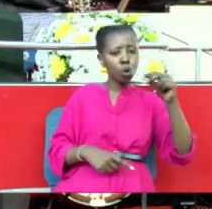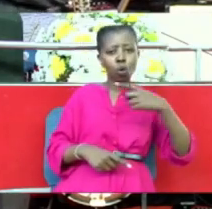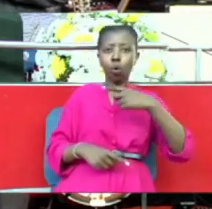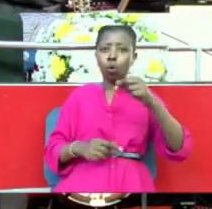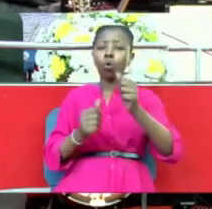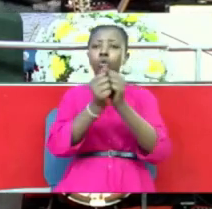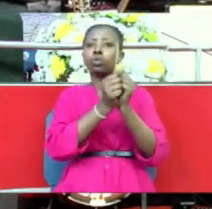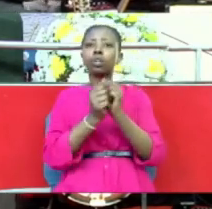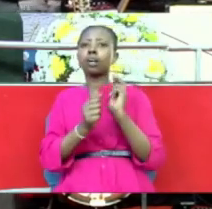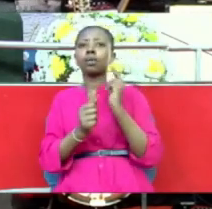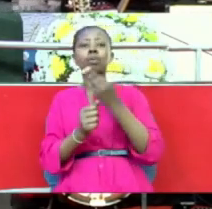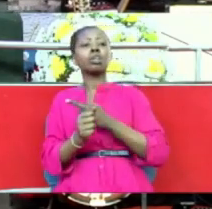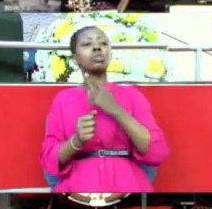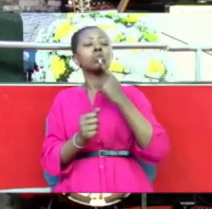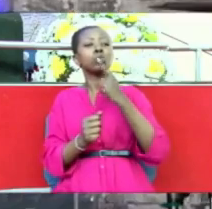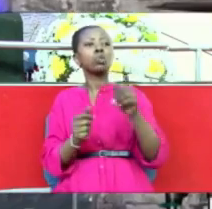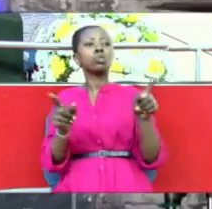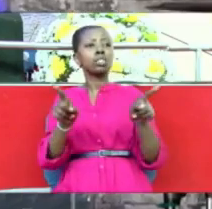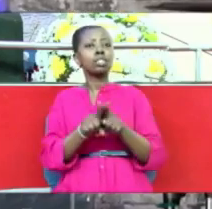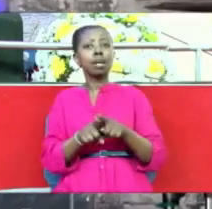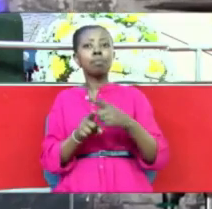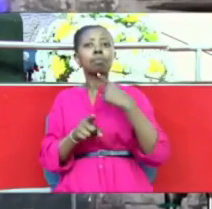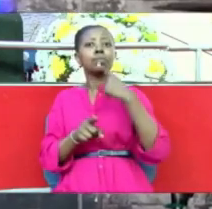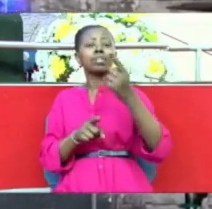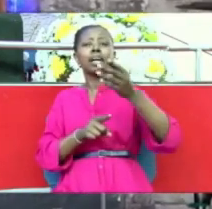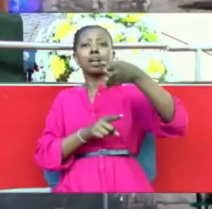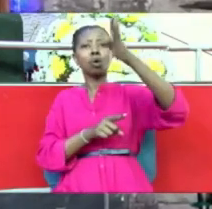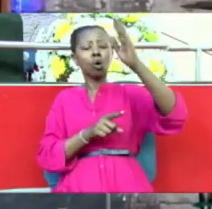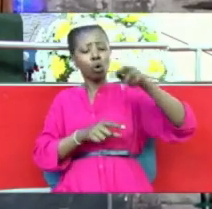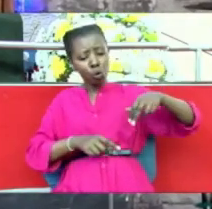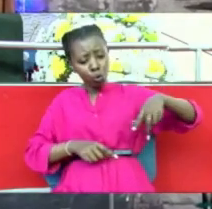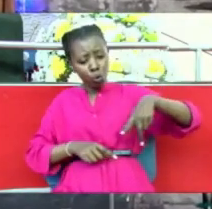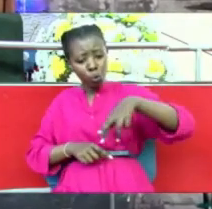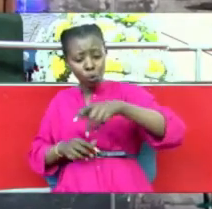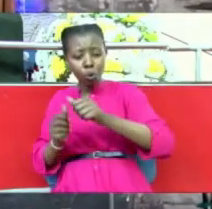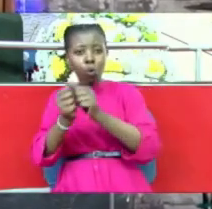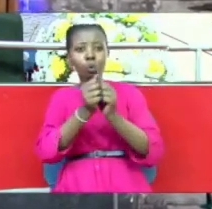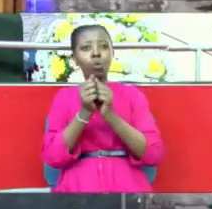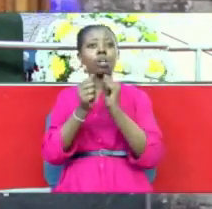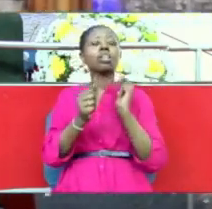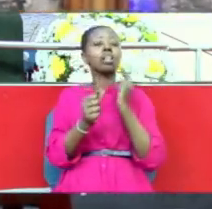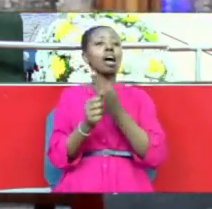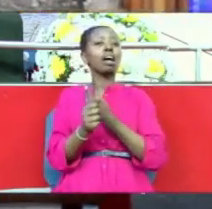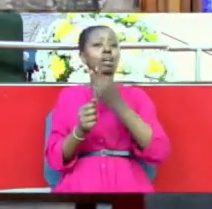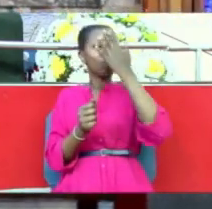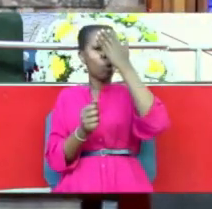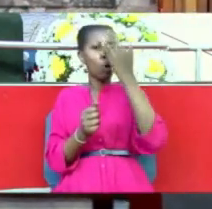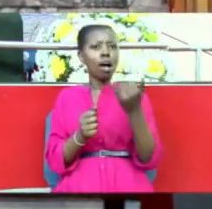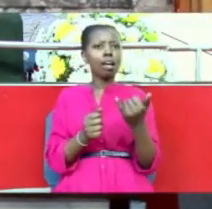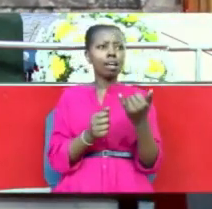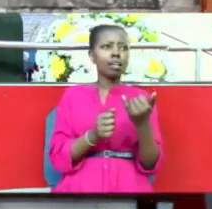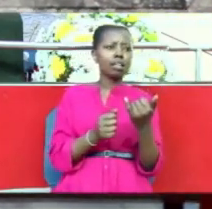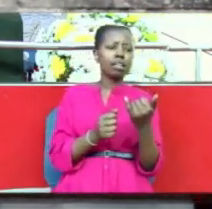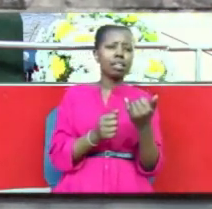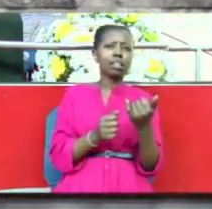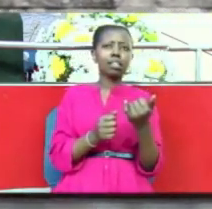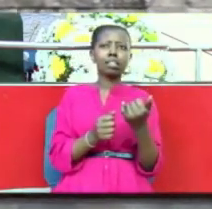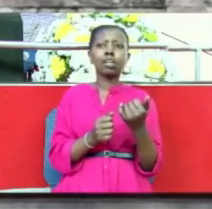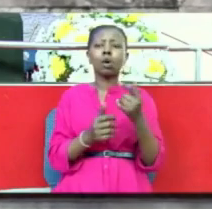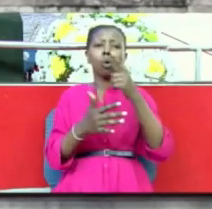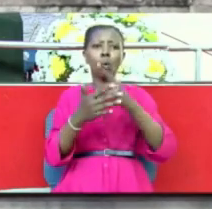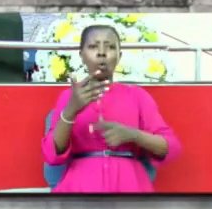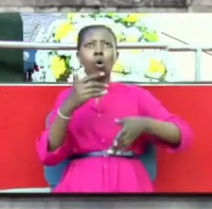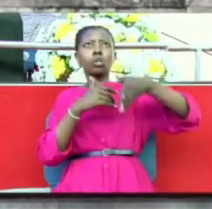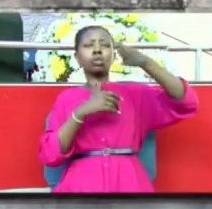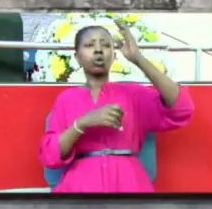pamoja nasi. Hebu tumwambie Mungu koja na sisi, tembea na sisi. Amen. The reason is, what God can do, no